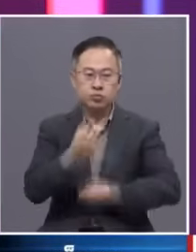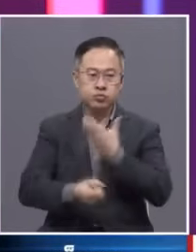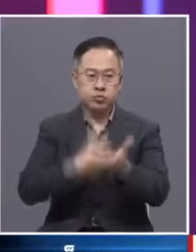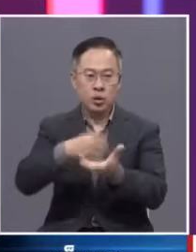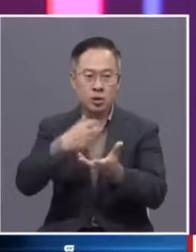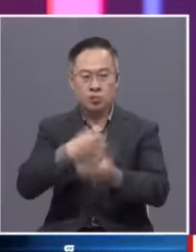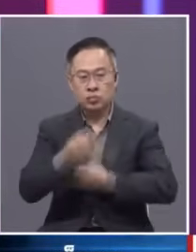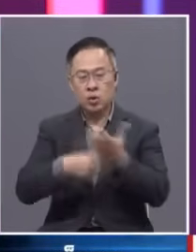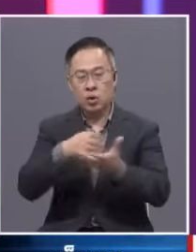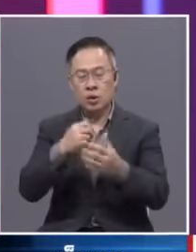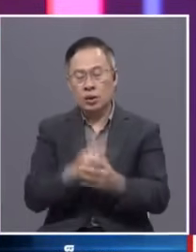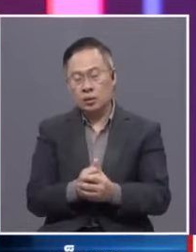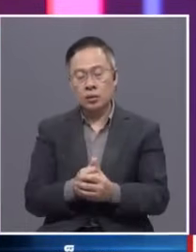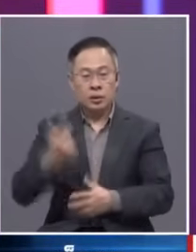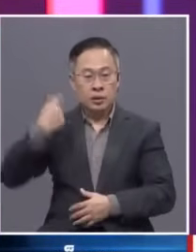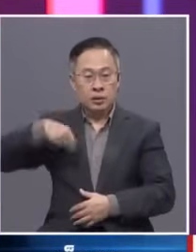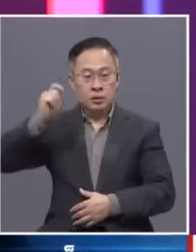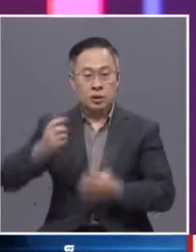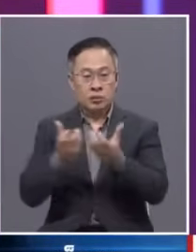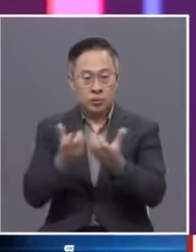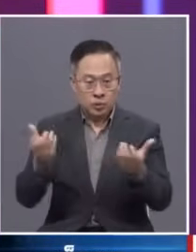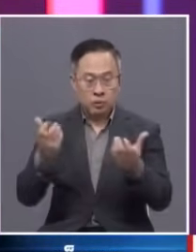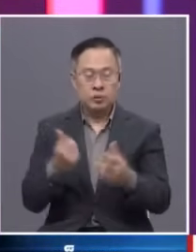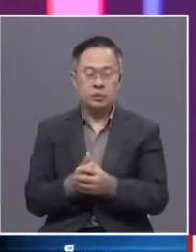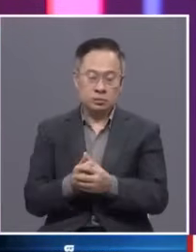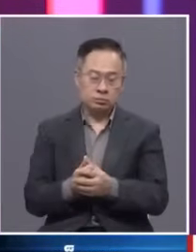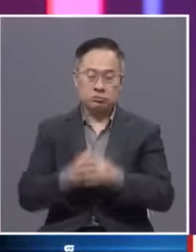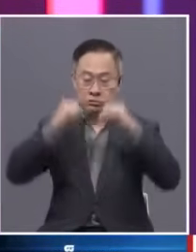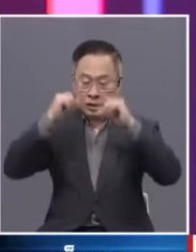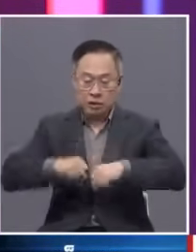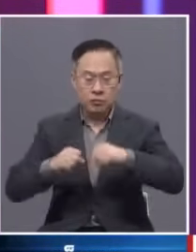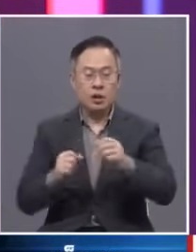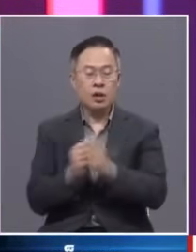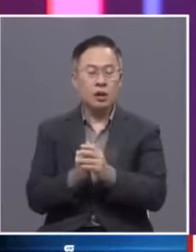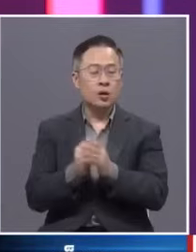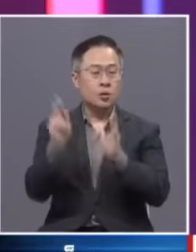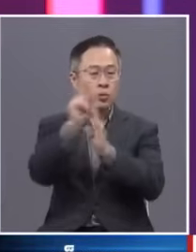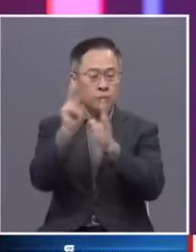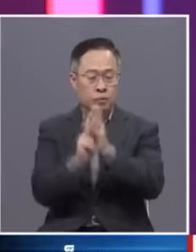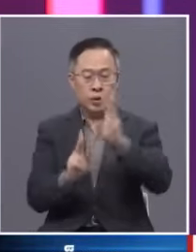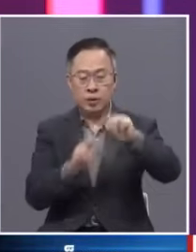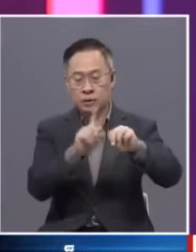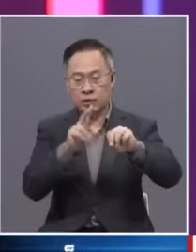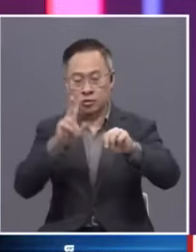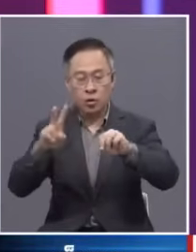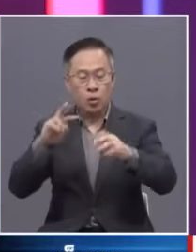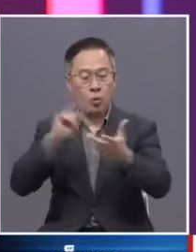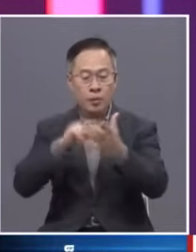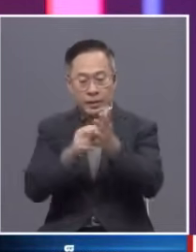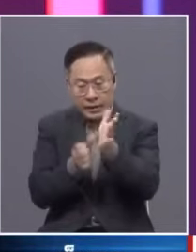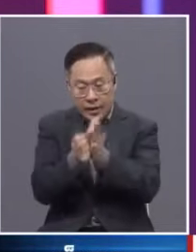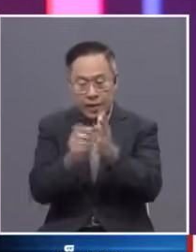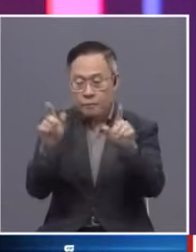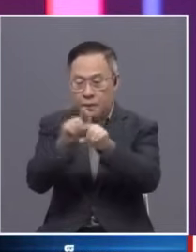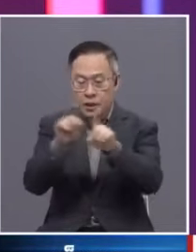ในคดีล้มล้างการปกครองนะครับแล้วก็วิเคราะห์สถานการณ์ที่เกิดขึ้นผลกระทบทางการเมืองรวมถึงความเสี่ยงต่ออนาคตของพรรคก้าว